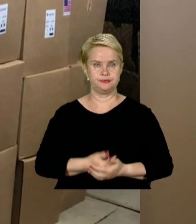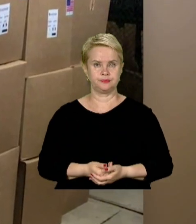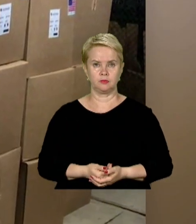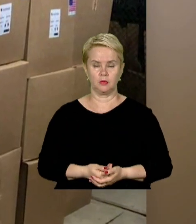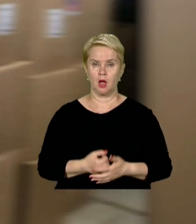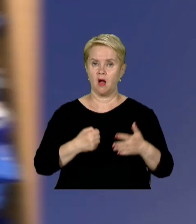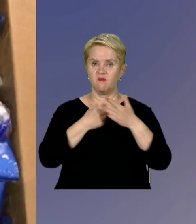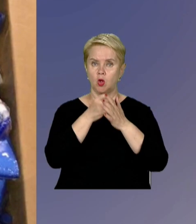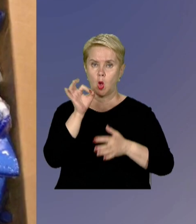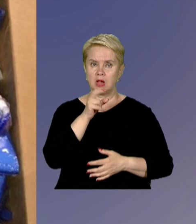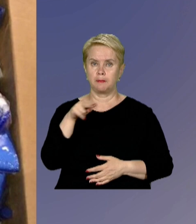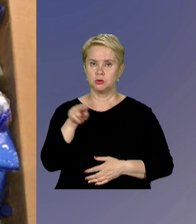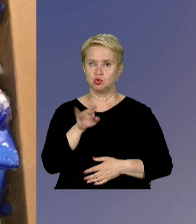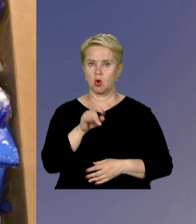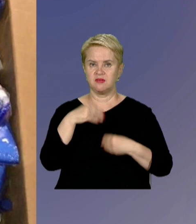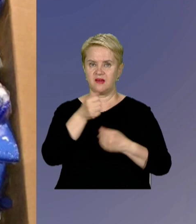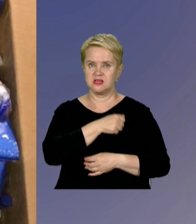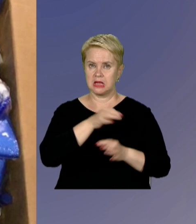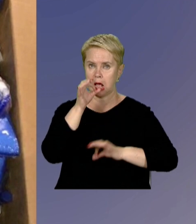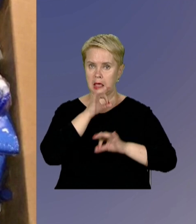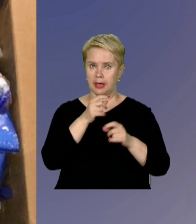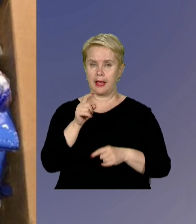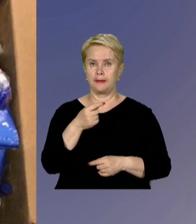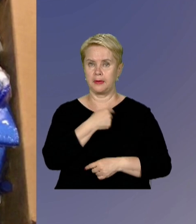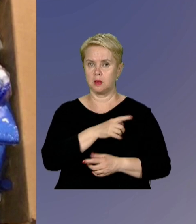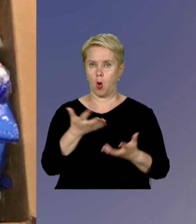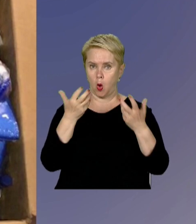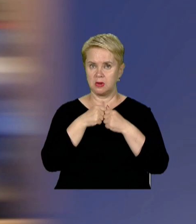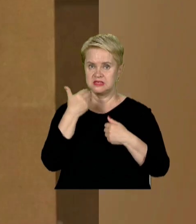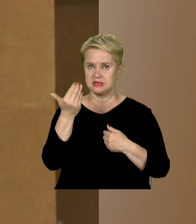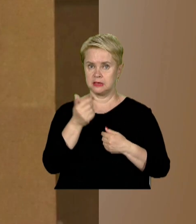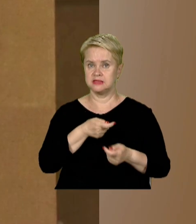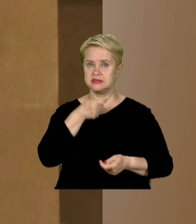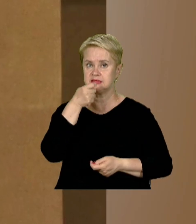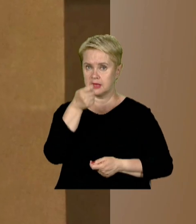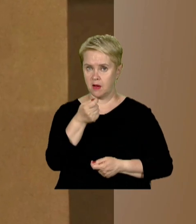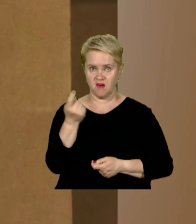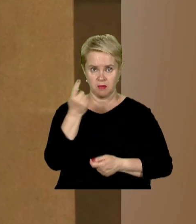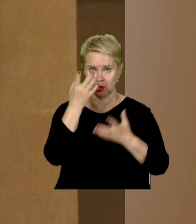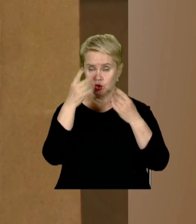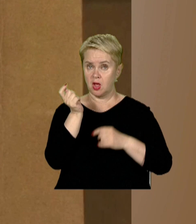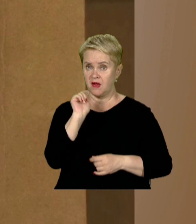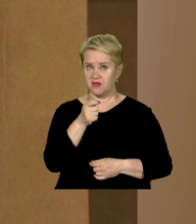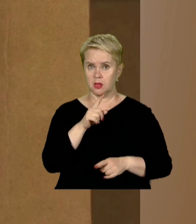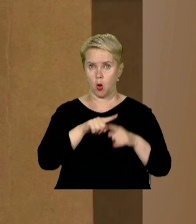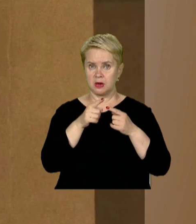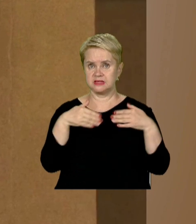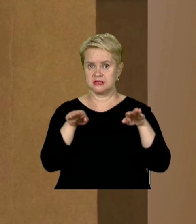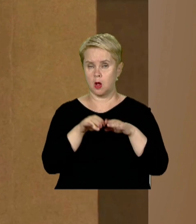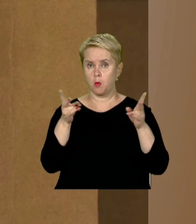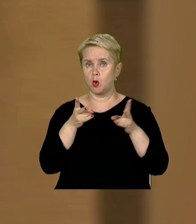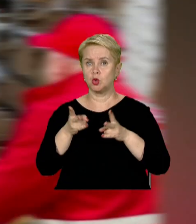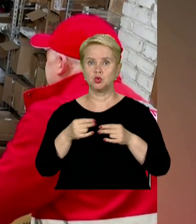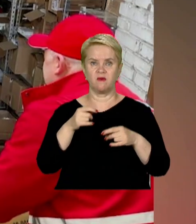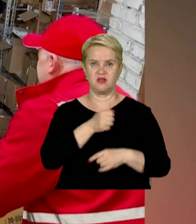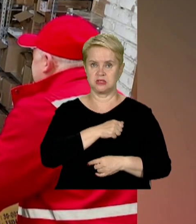Фонди Віктора та Олени Пінчуків надають військовим ліки та медобладнання згідно з їхніми запитами. В перші тижні війни оперативно закривали поточні